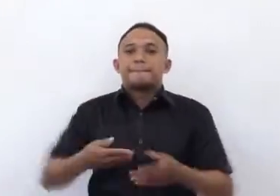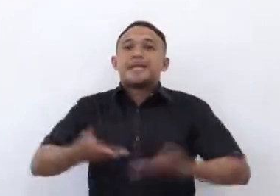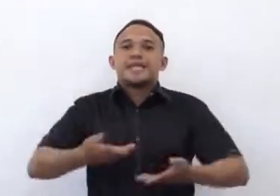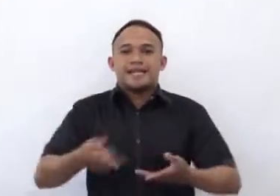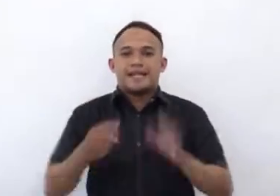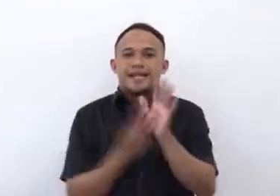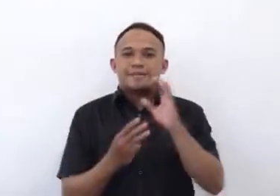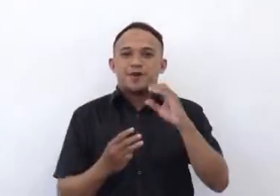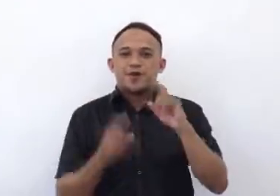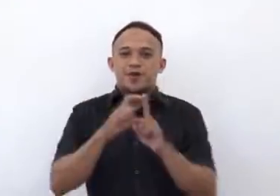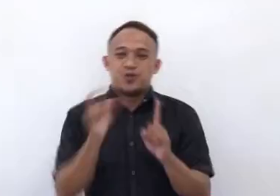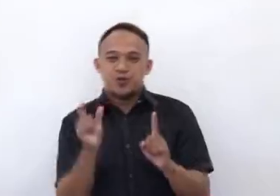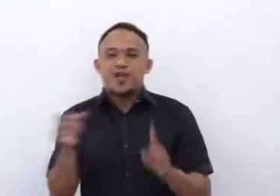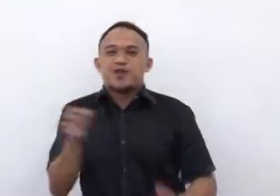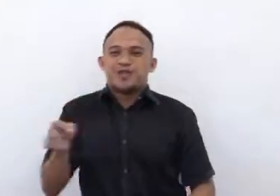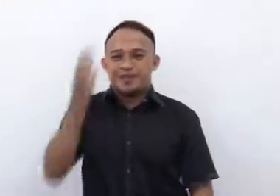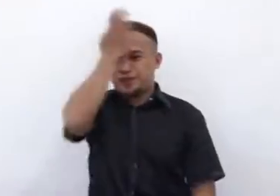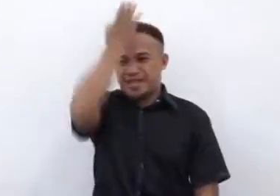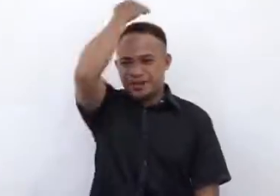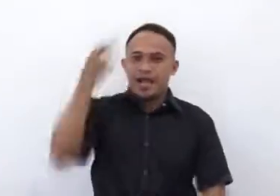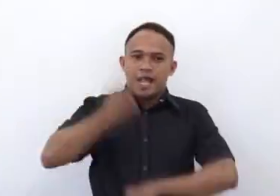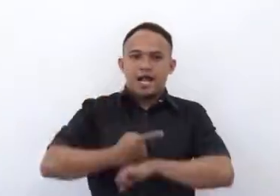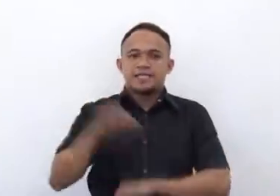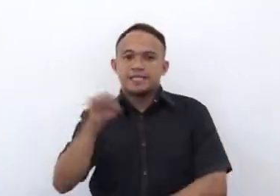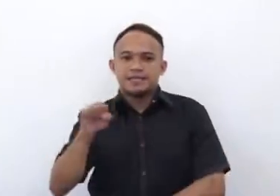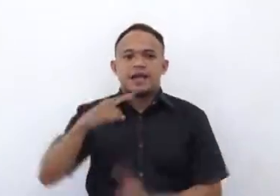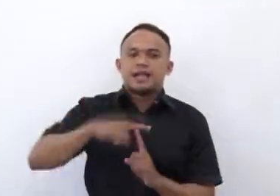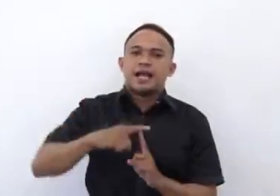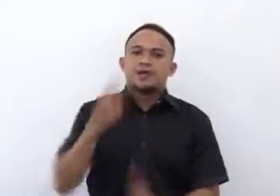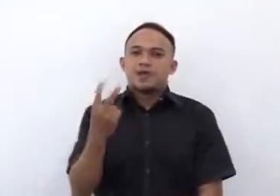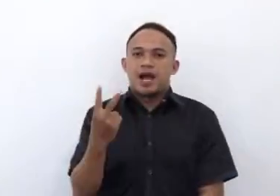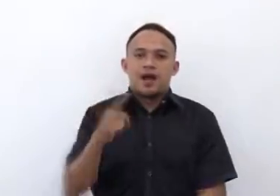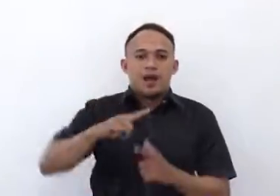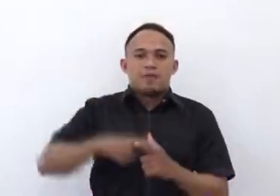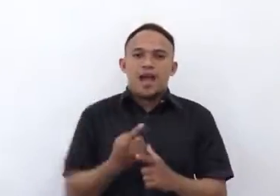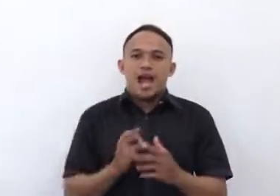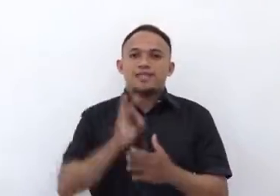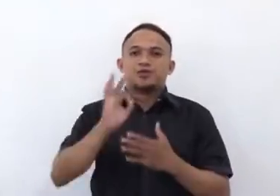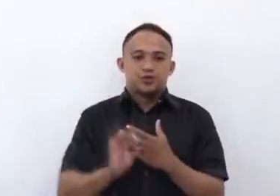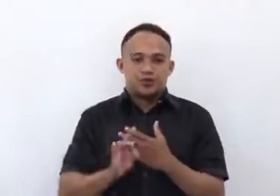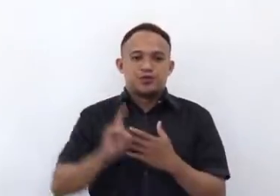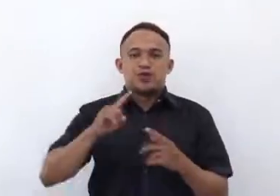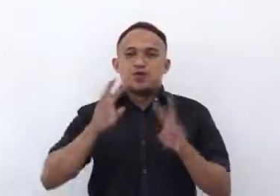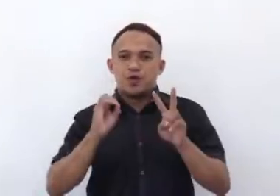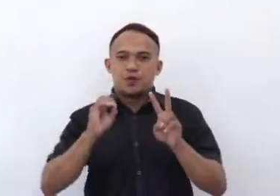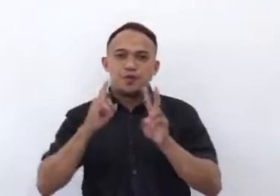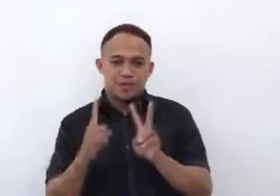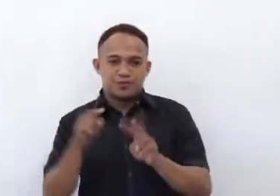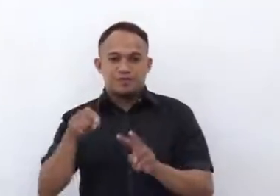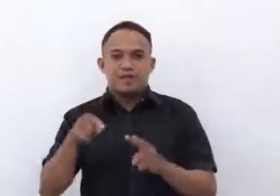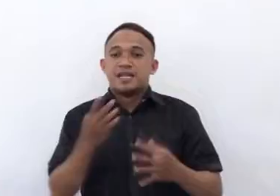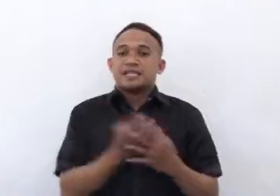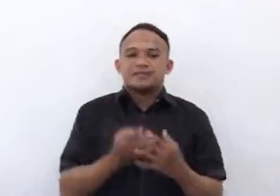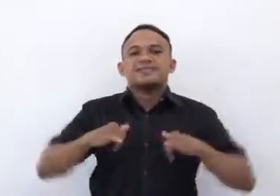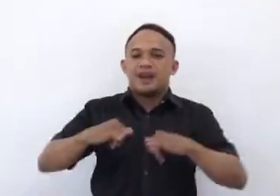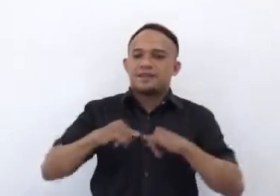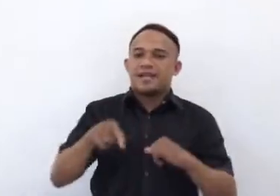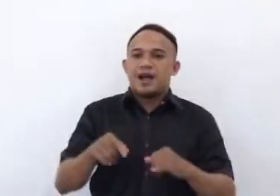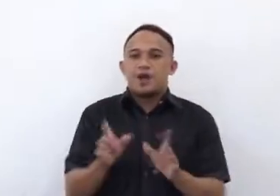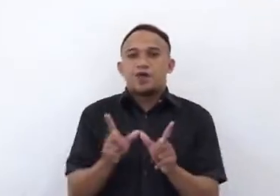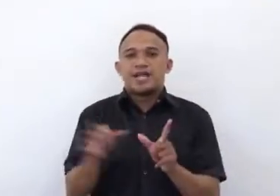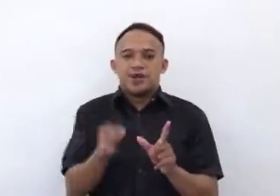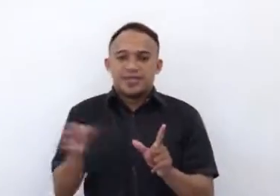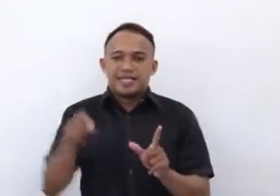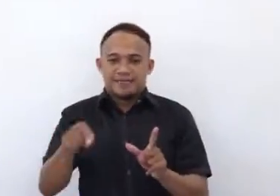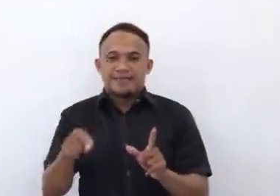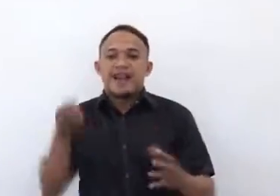Moodu, Kota Gorontalo pada Senin 2 Agustus 2021. Inspeksi bersama wali kota dan jajarannya